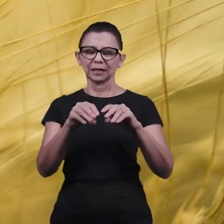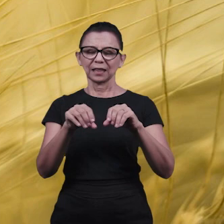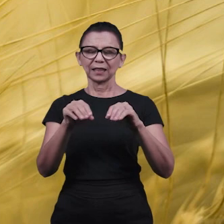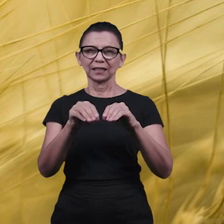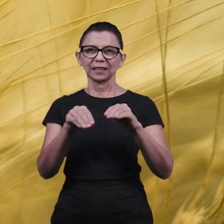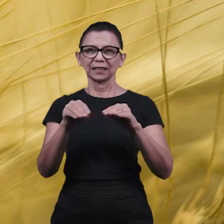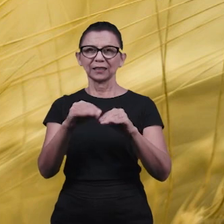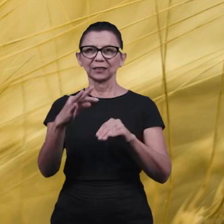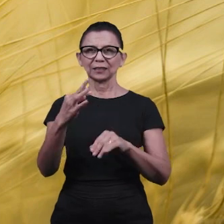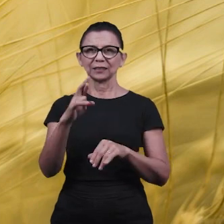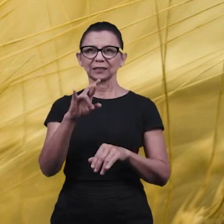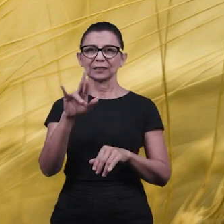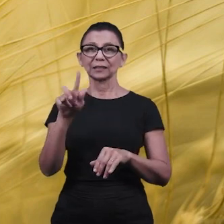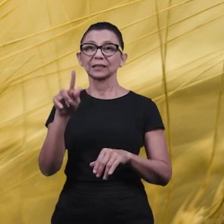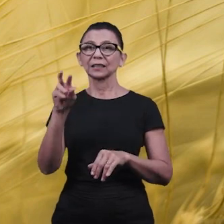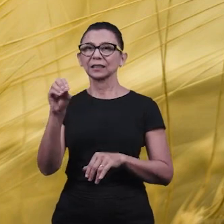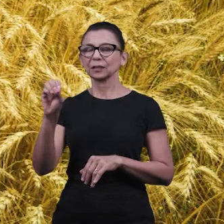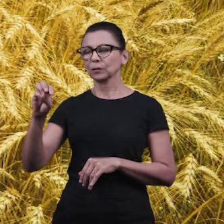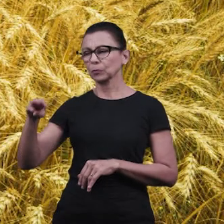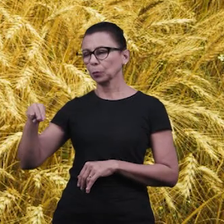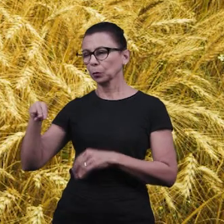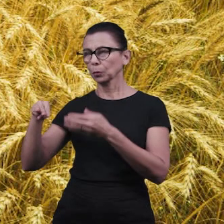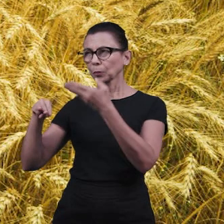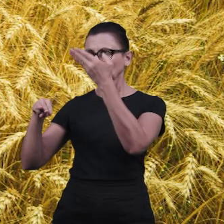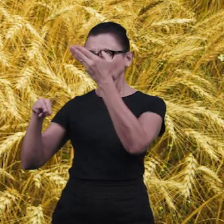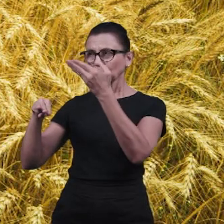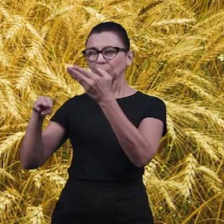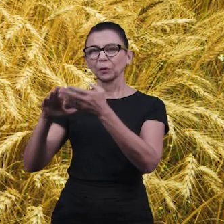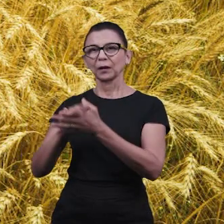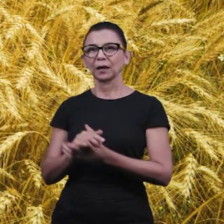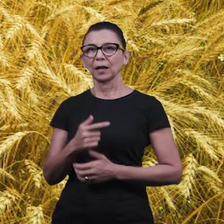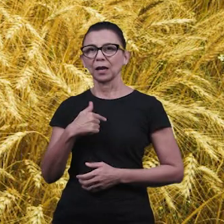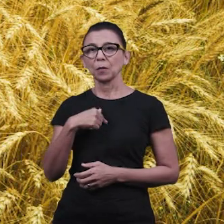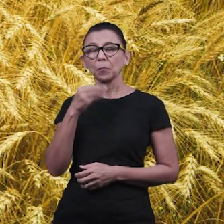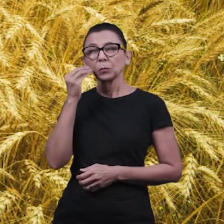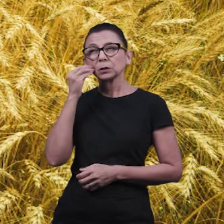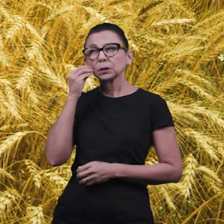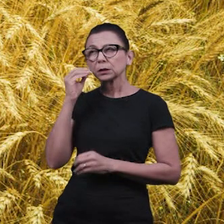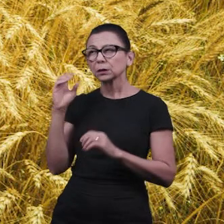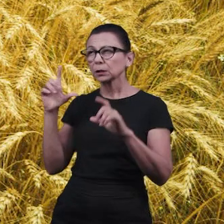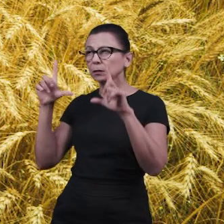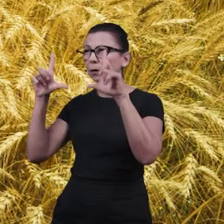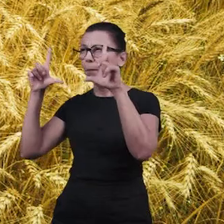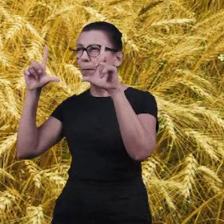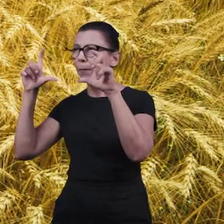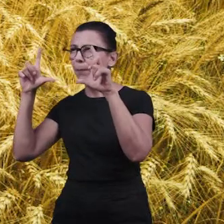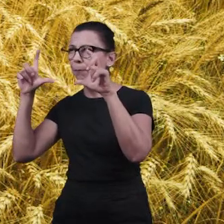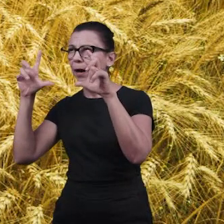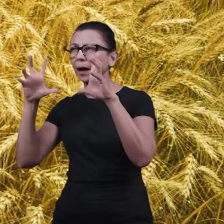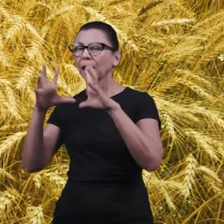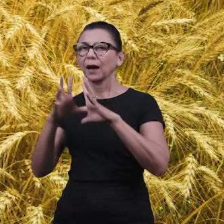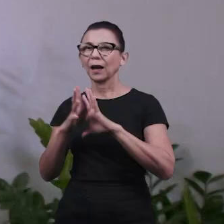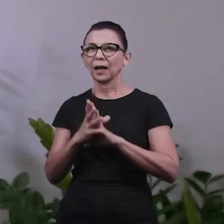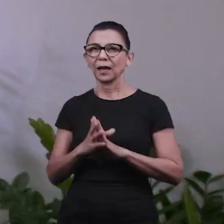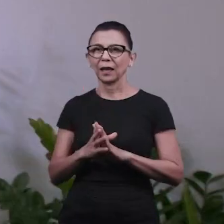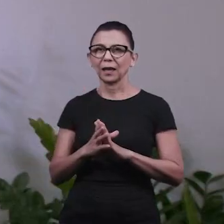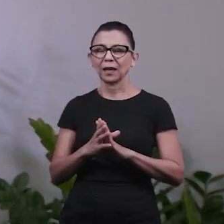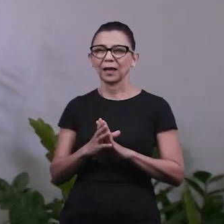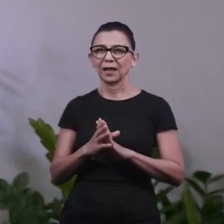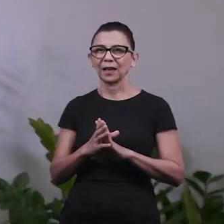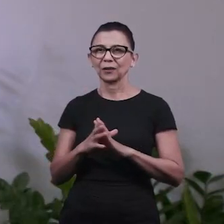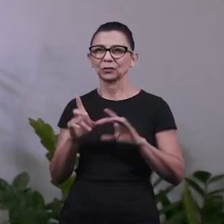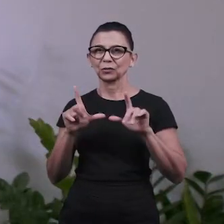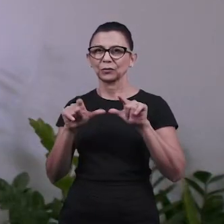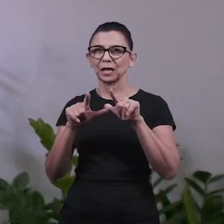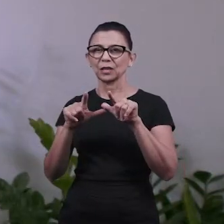apparaît ici à l'écran, que j'ai eu l'opportunité de prendre en photo quand Radio Manaïm a voyagé au sud du pays.